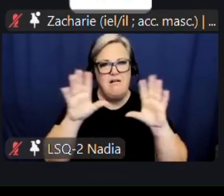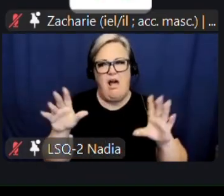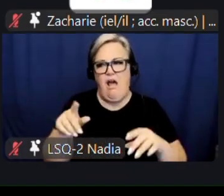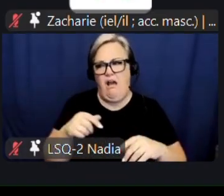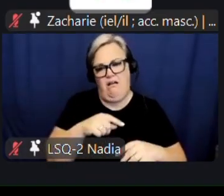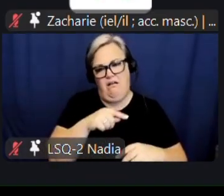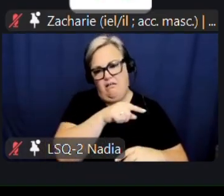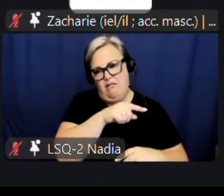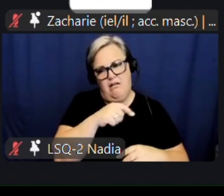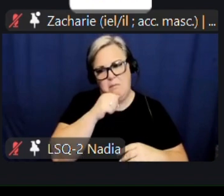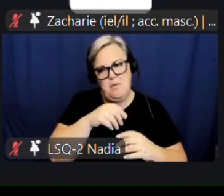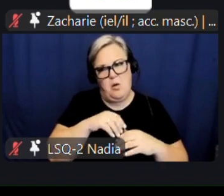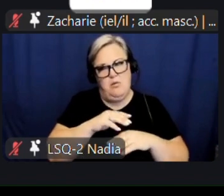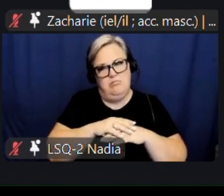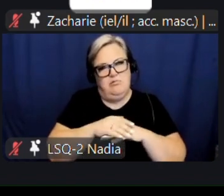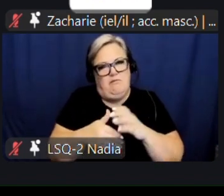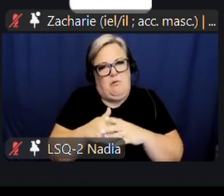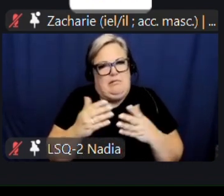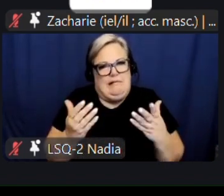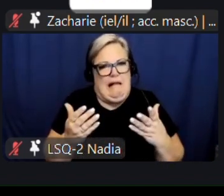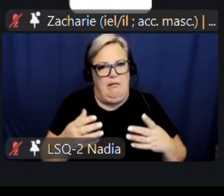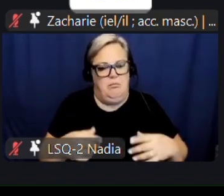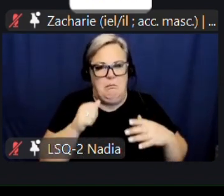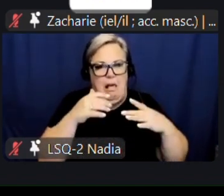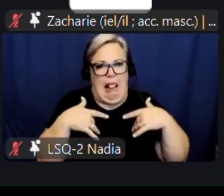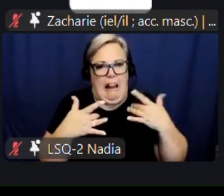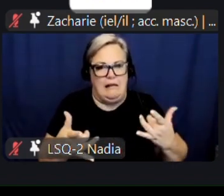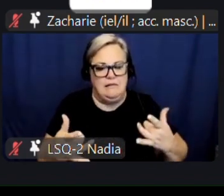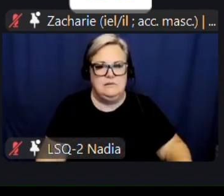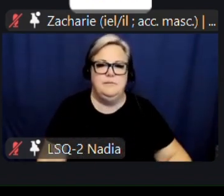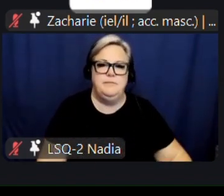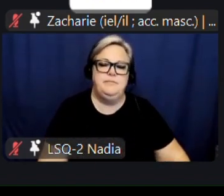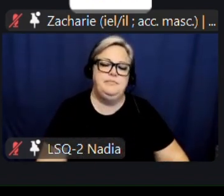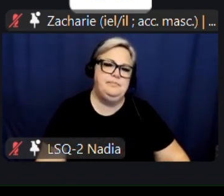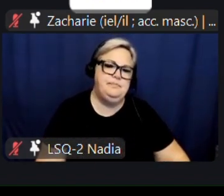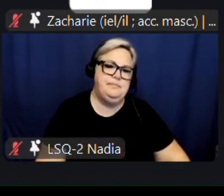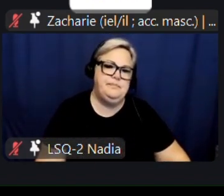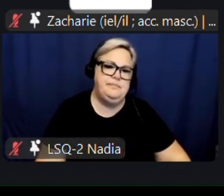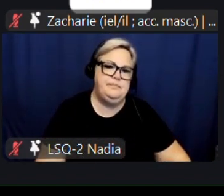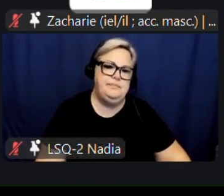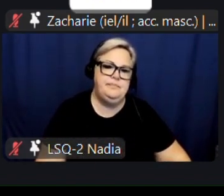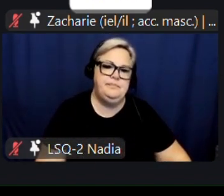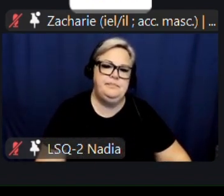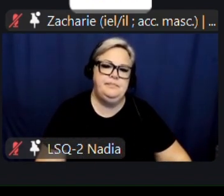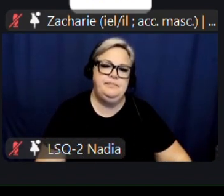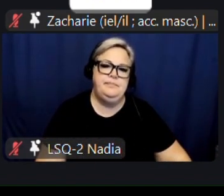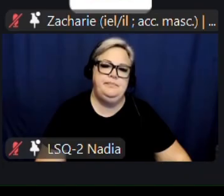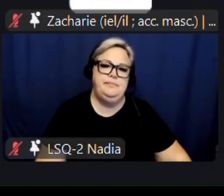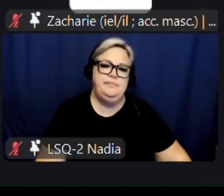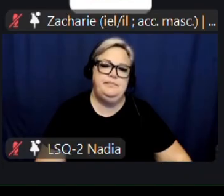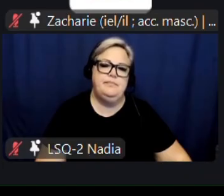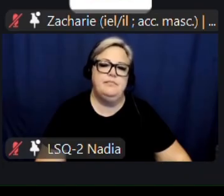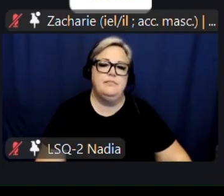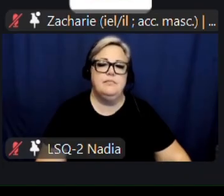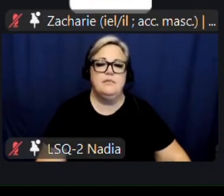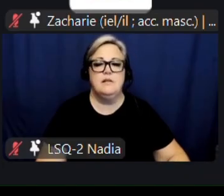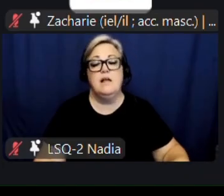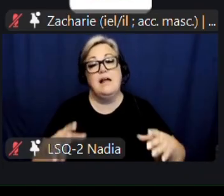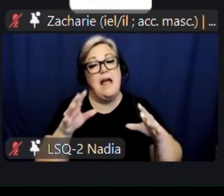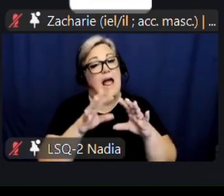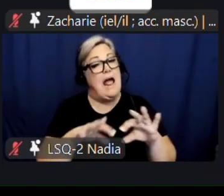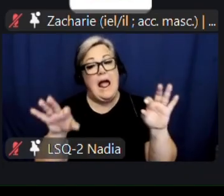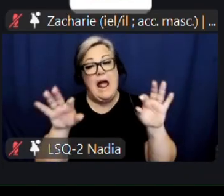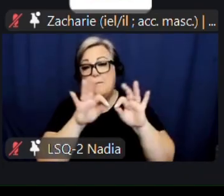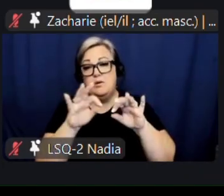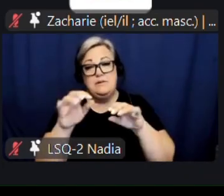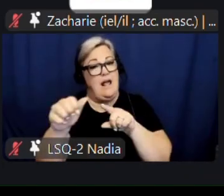ces identités, ce qui est inquiétant. Euh, et donc, c'est important que la